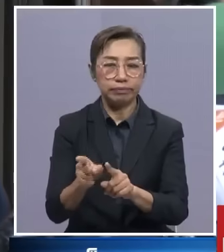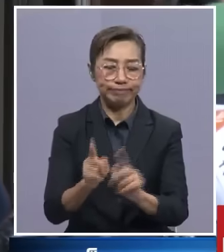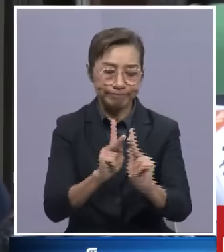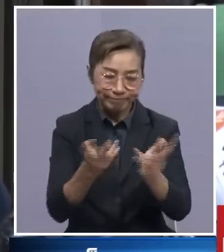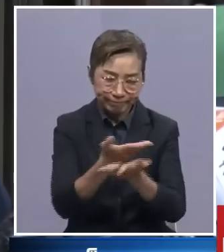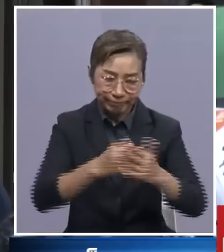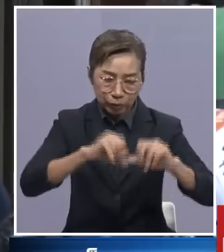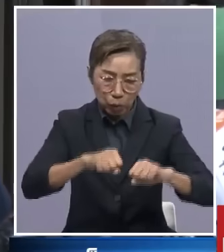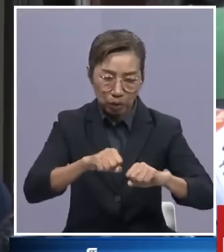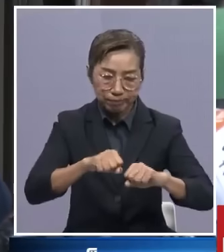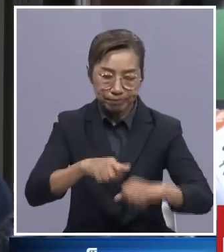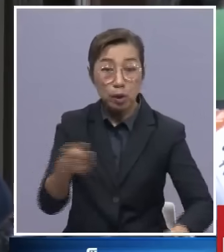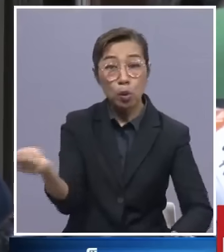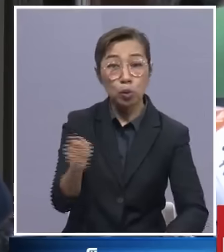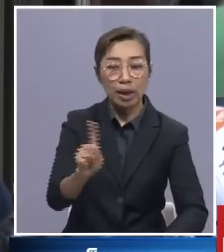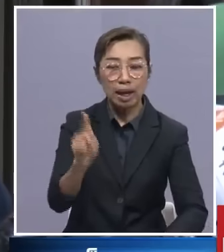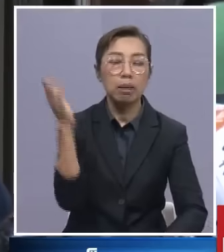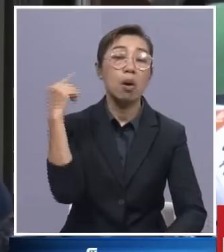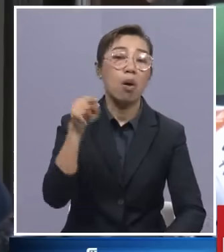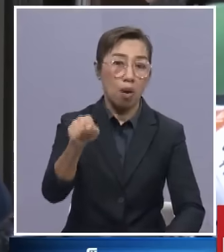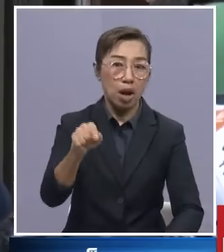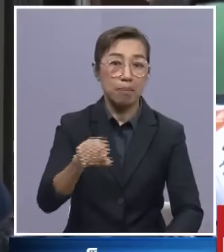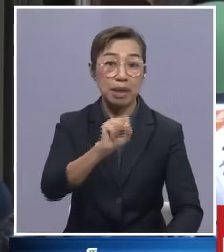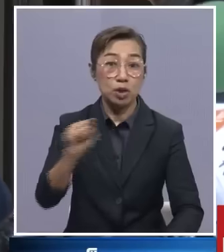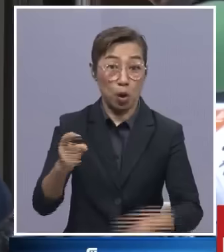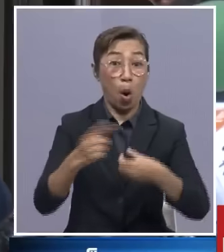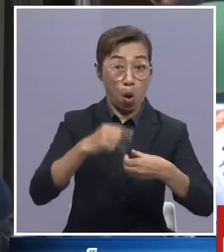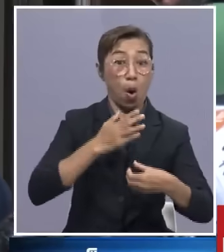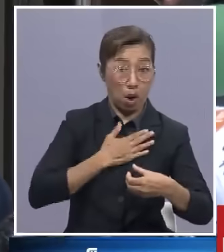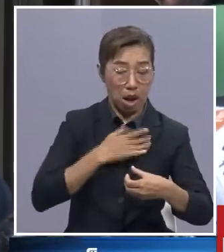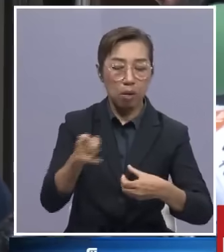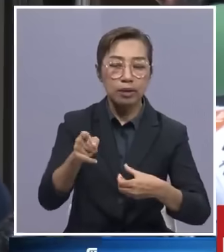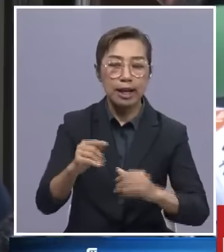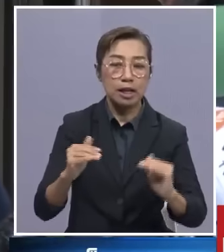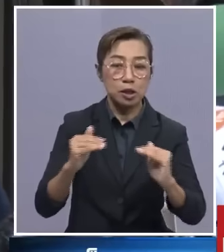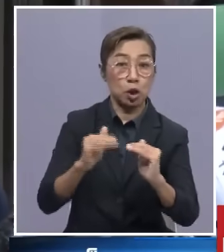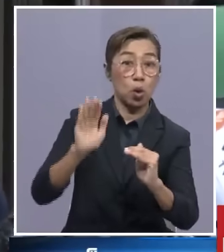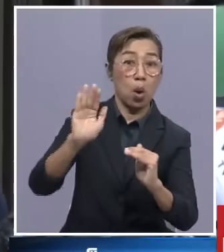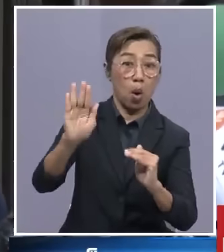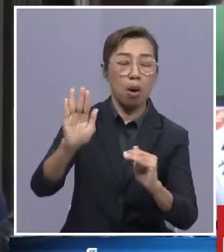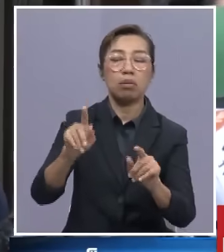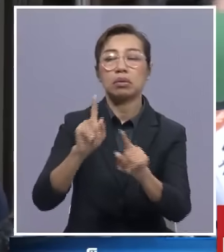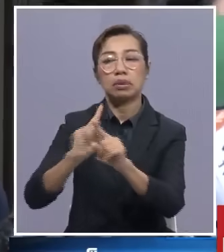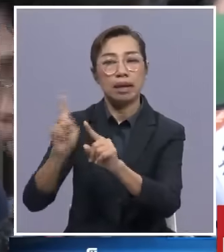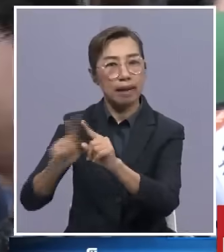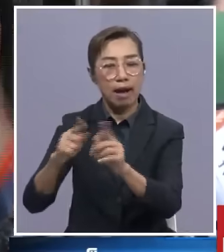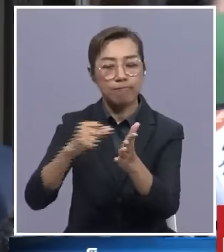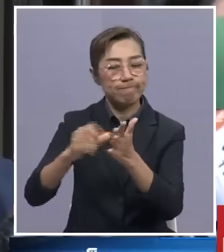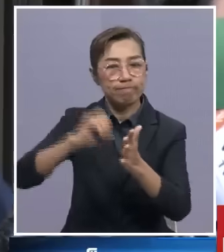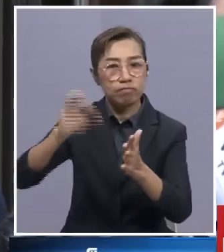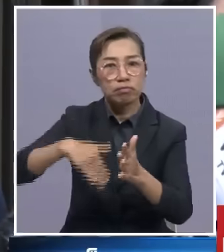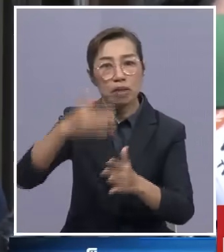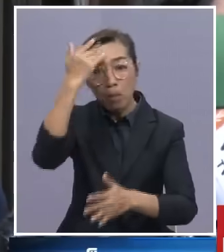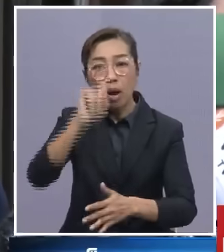ลงโทษด้วยการตัดสิทธิ์พึงมีนะครับทั้งหมดในฐานะสมาชิก